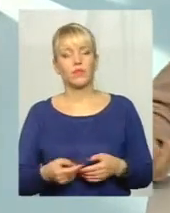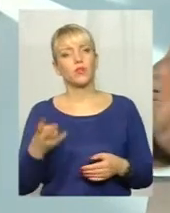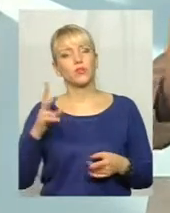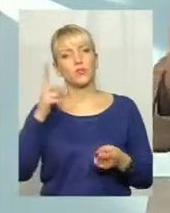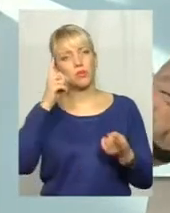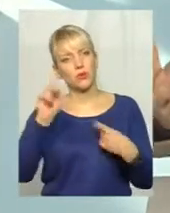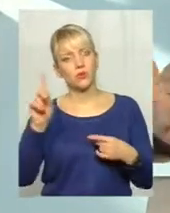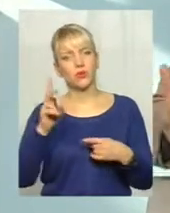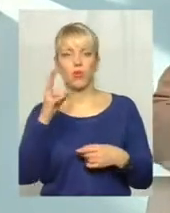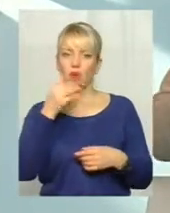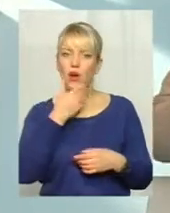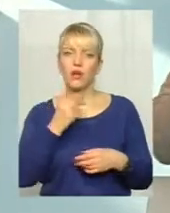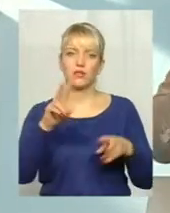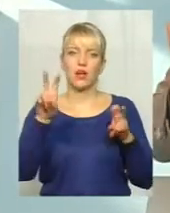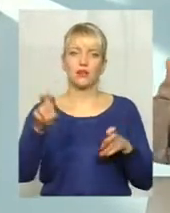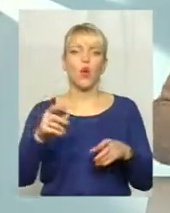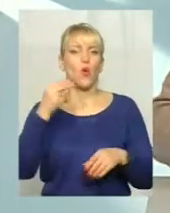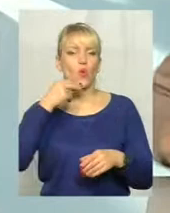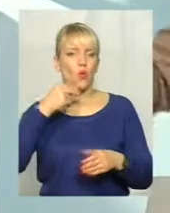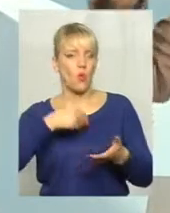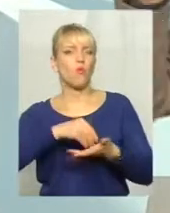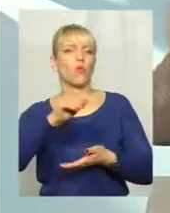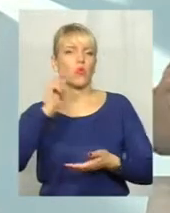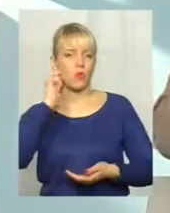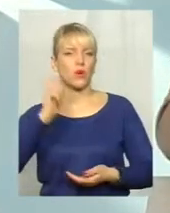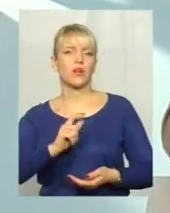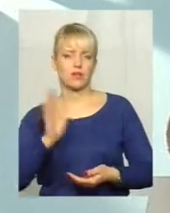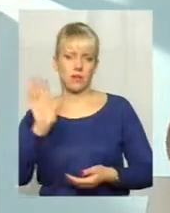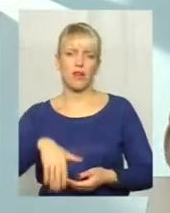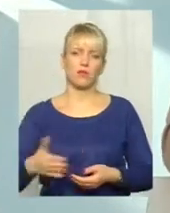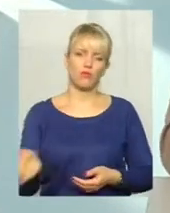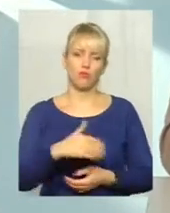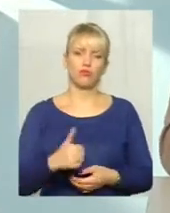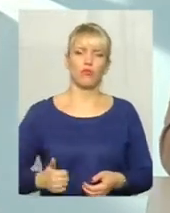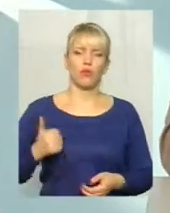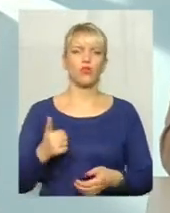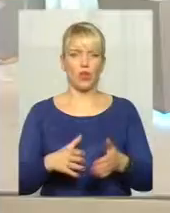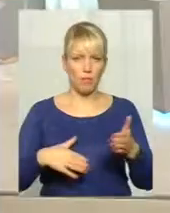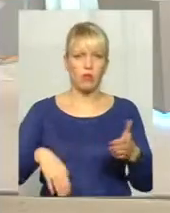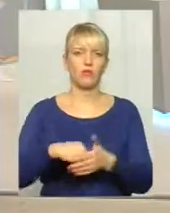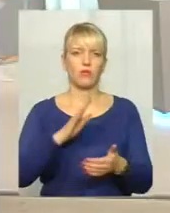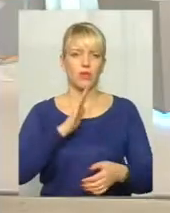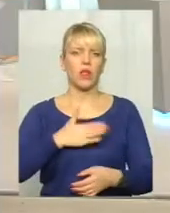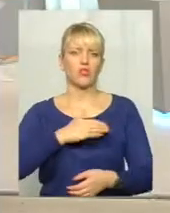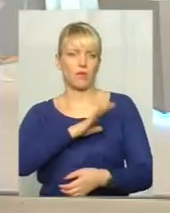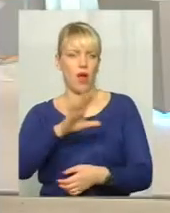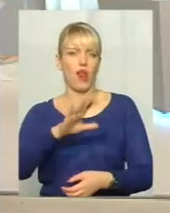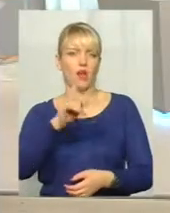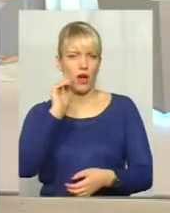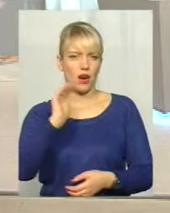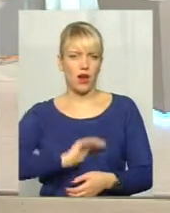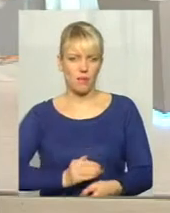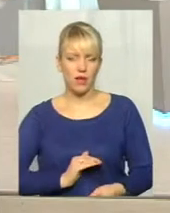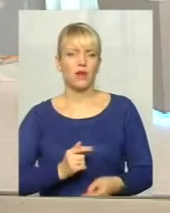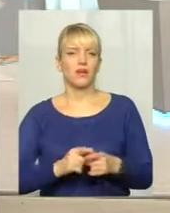гаслом. От що купуй українське, давайте ми будемо такими патріотами, заплатимо ще нашим олігархам трохи грошей, ну бо криза